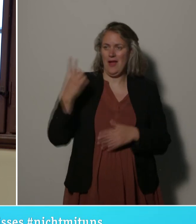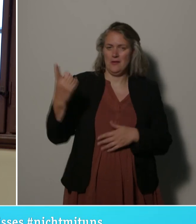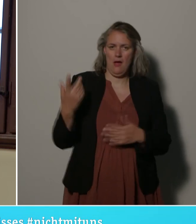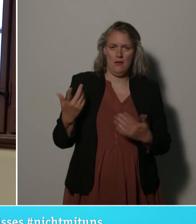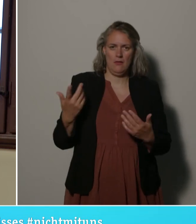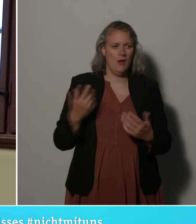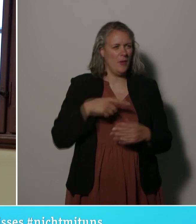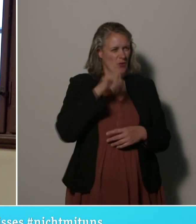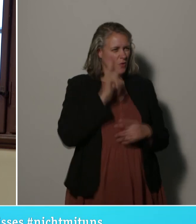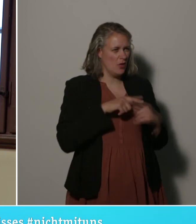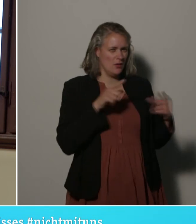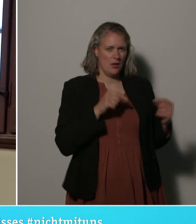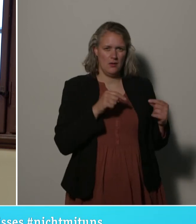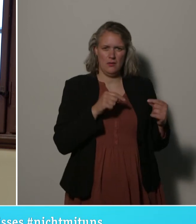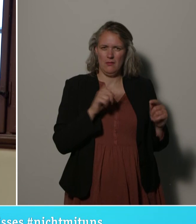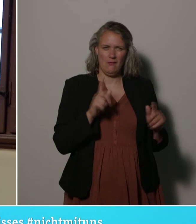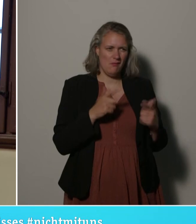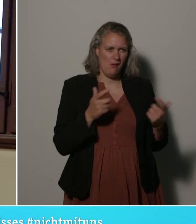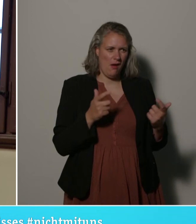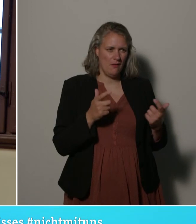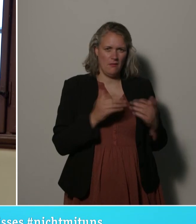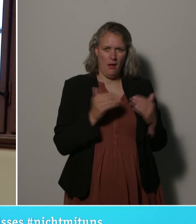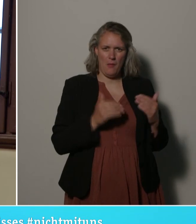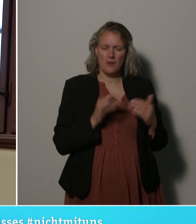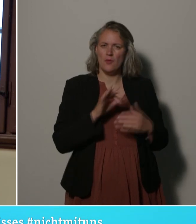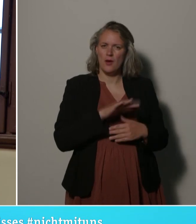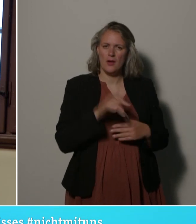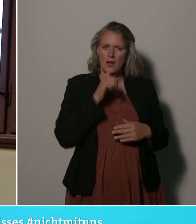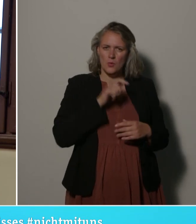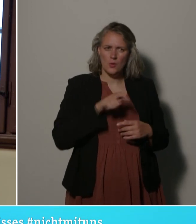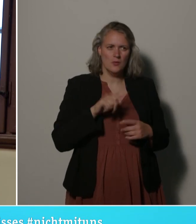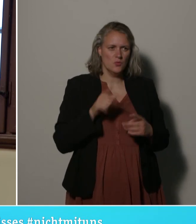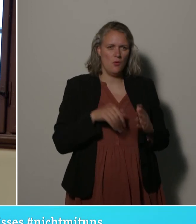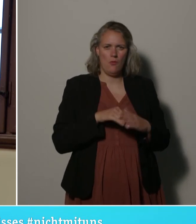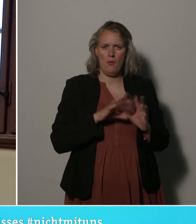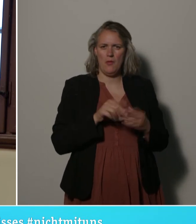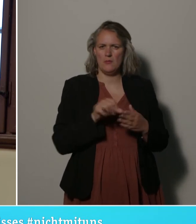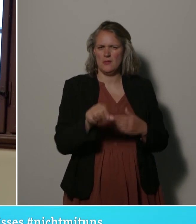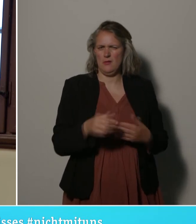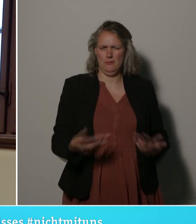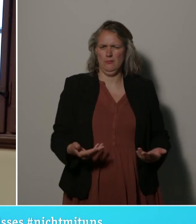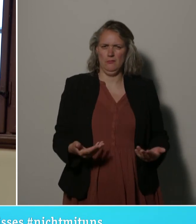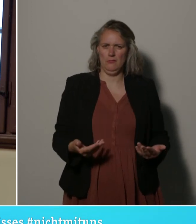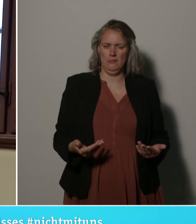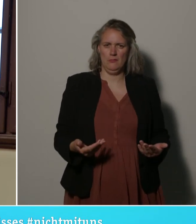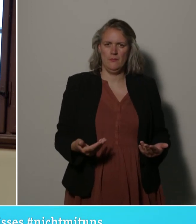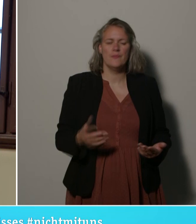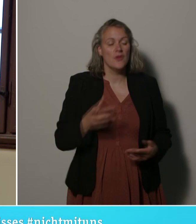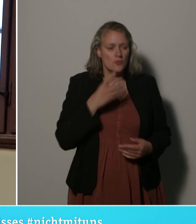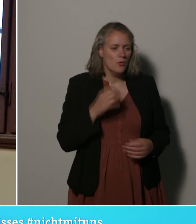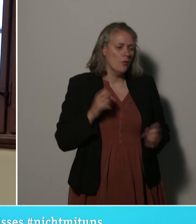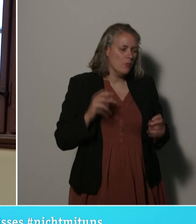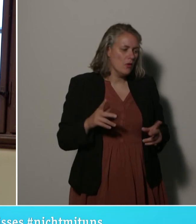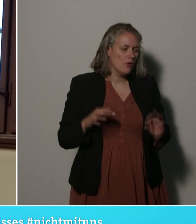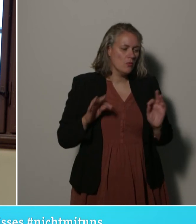Und beim Deutschlandticket gibt es gar keine Rabattierung für Kinder und Jugendliche. Und das ist ja dann, schön und gut,